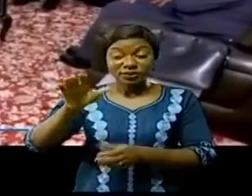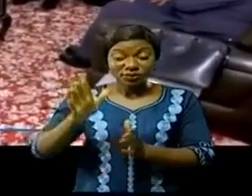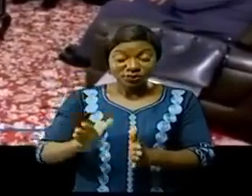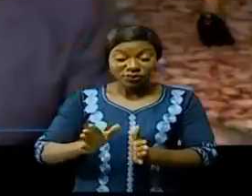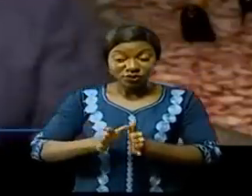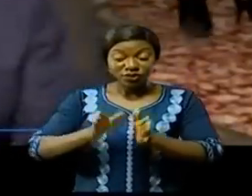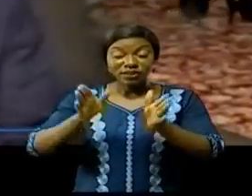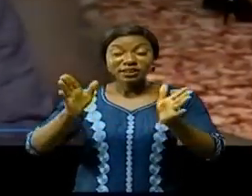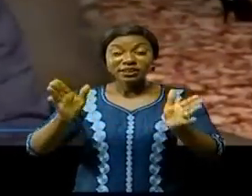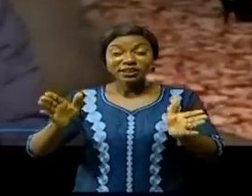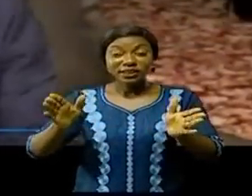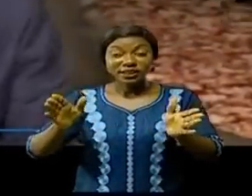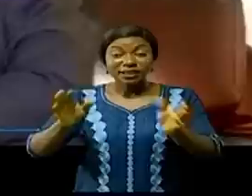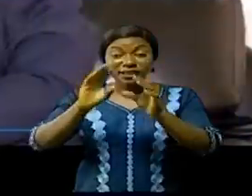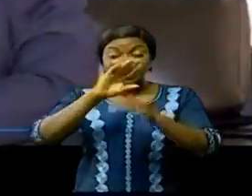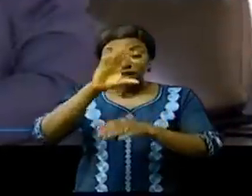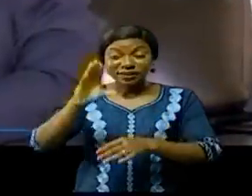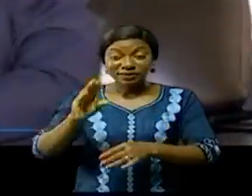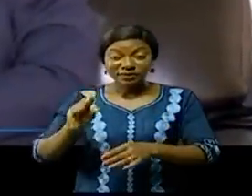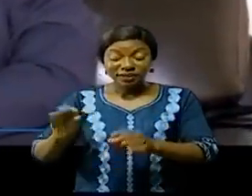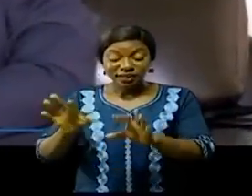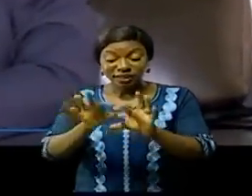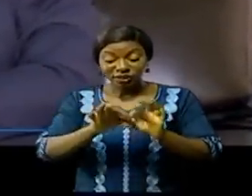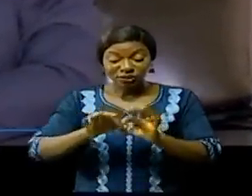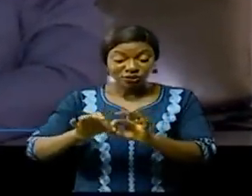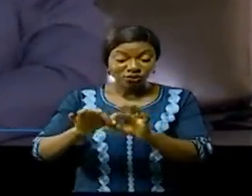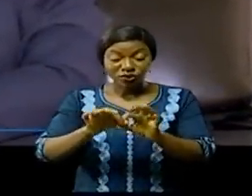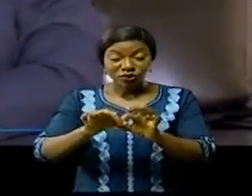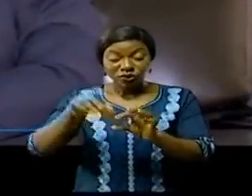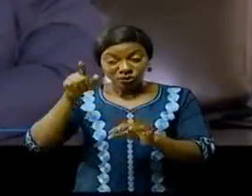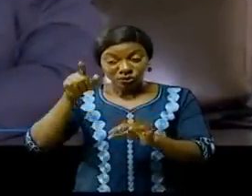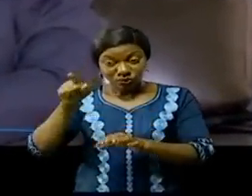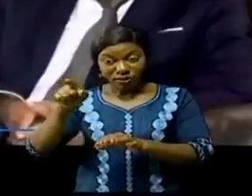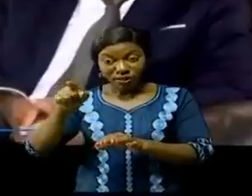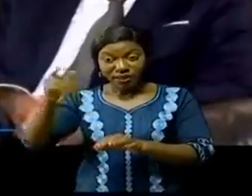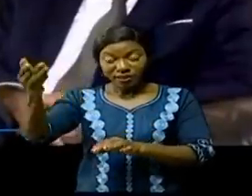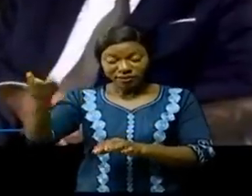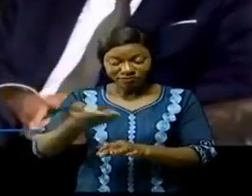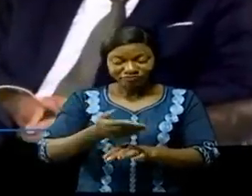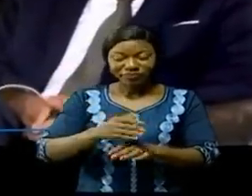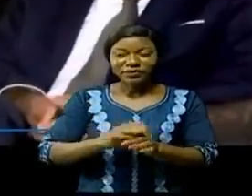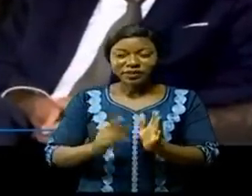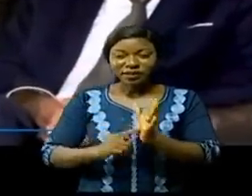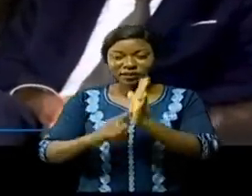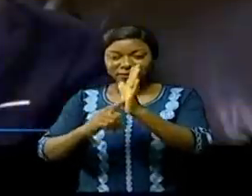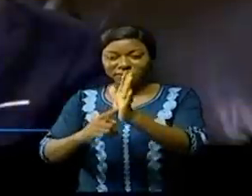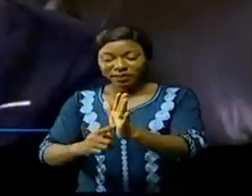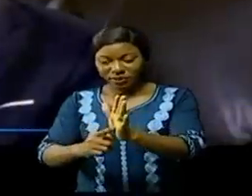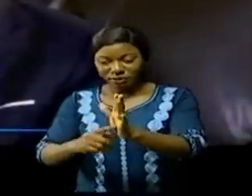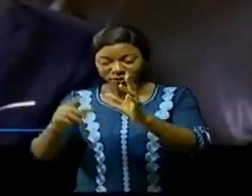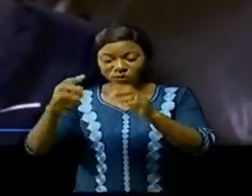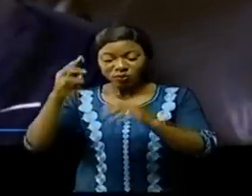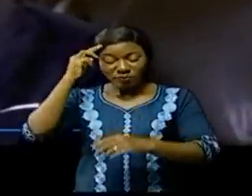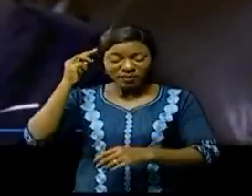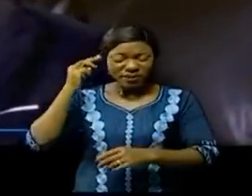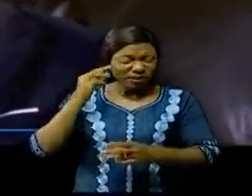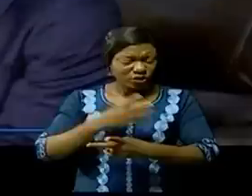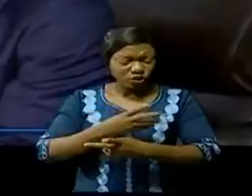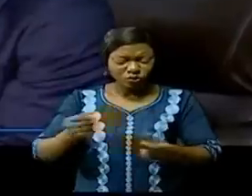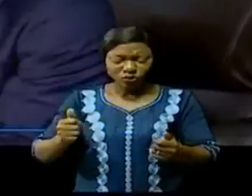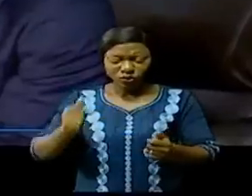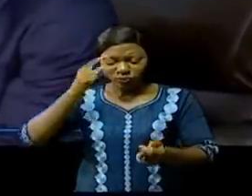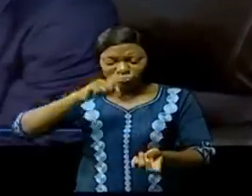Africa Union Development, M. Théophile Badoana, qui a présenté au ministre Eberhand les solutions de